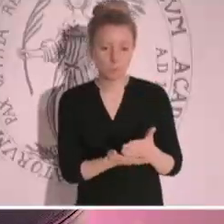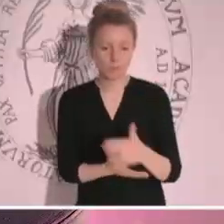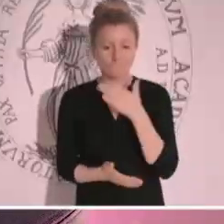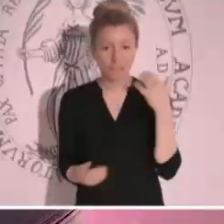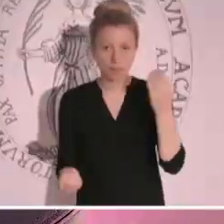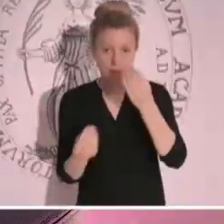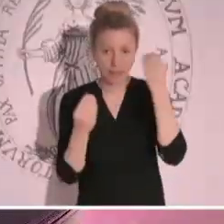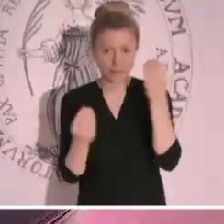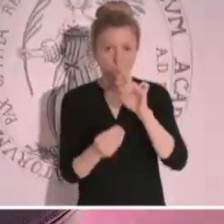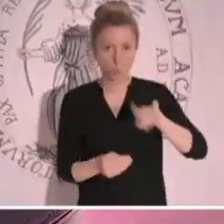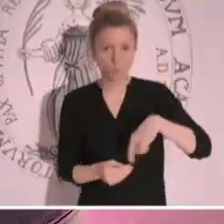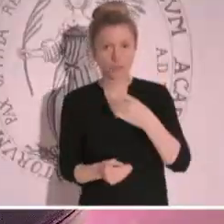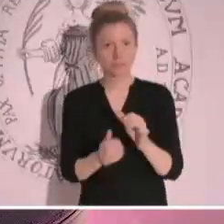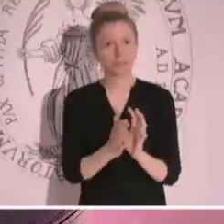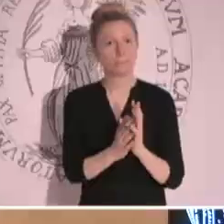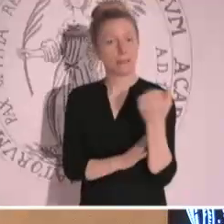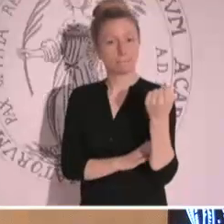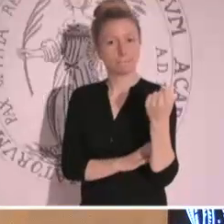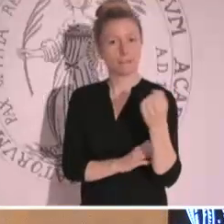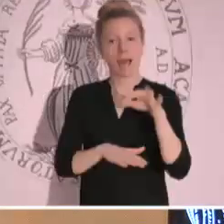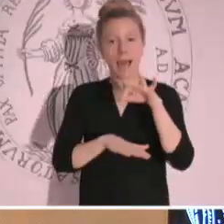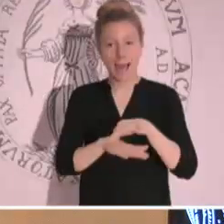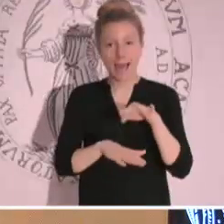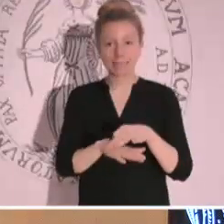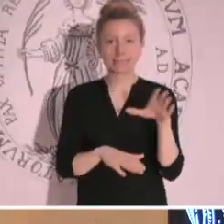ihre Patienten, aber auch diese